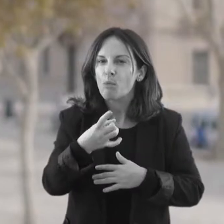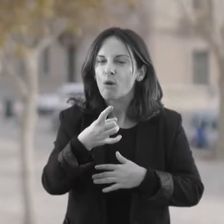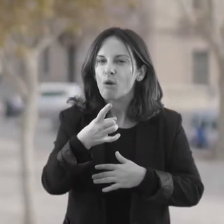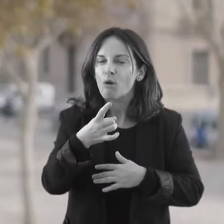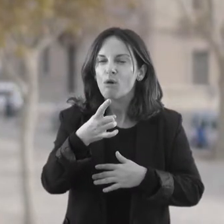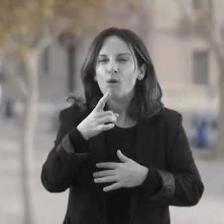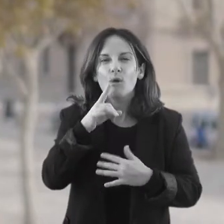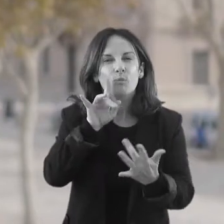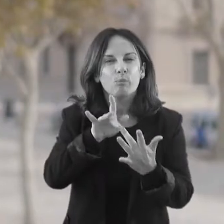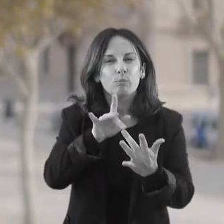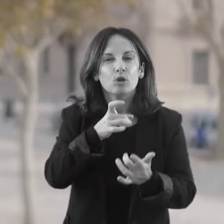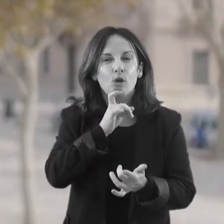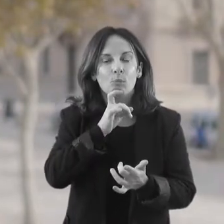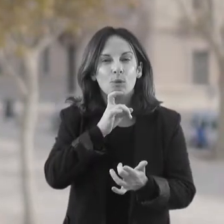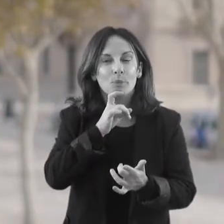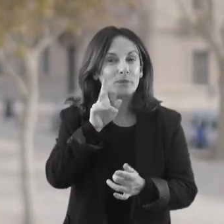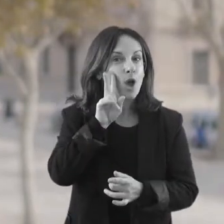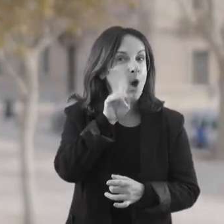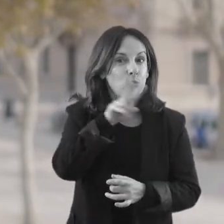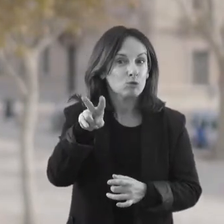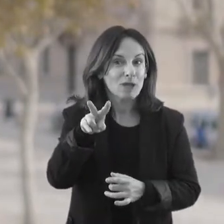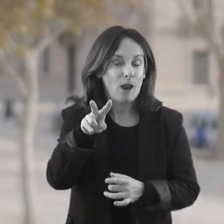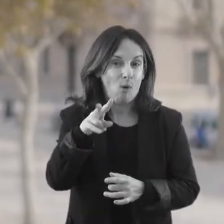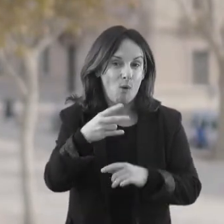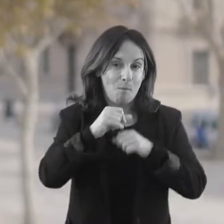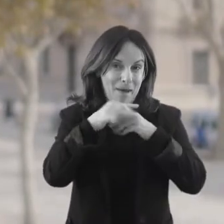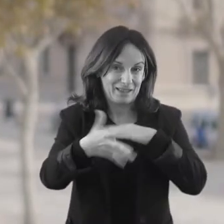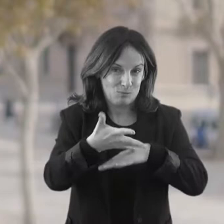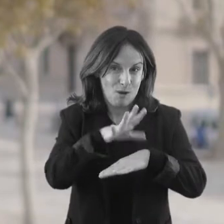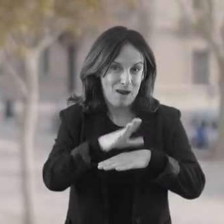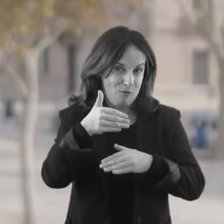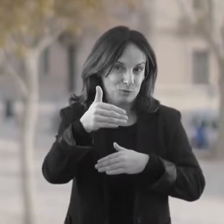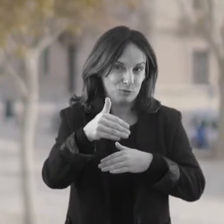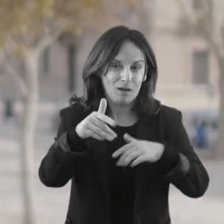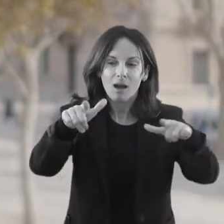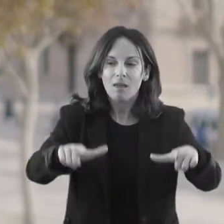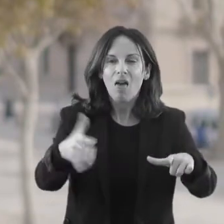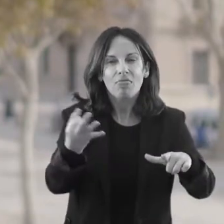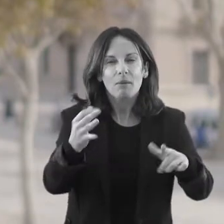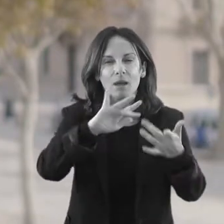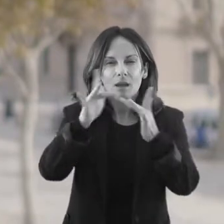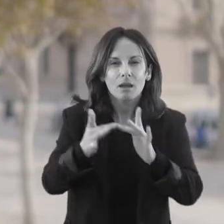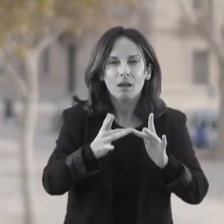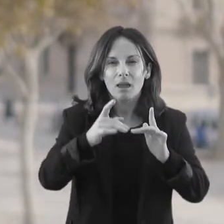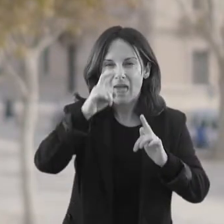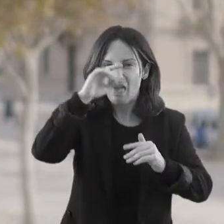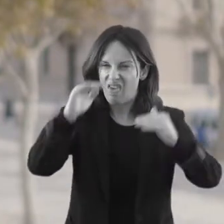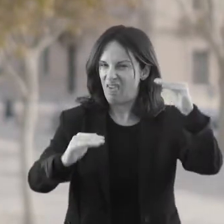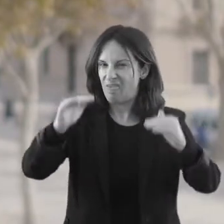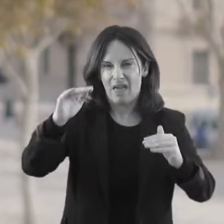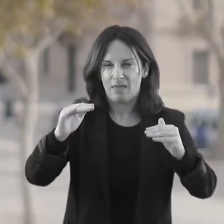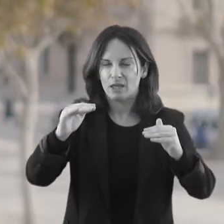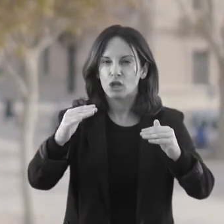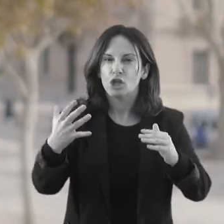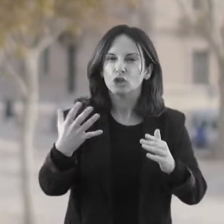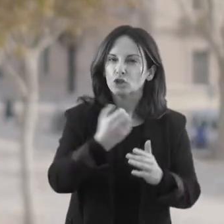relacionam. Un espai com un Museu Marítim de Mallorca és un espai educatiu, un espai interactiu, un espai intergeneracional, allà